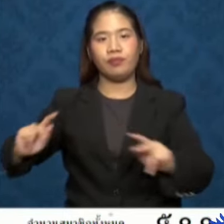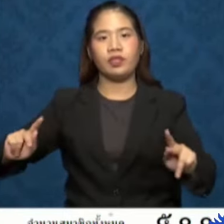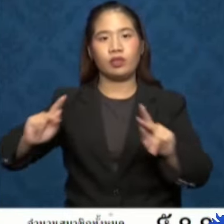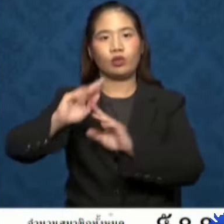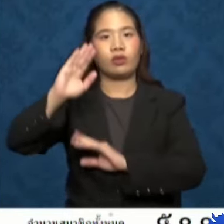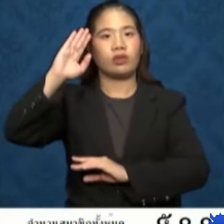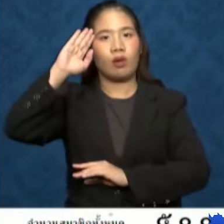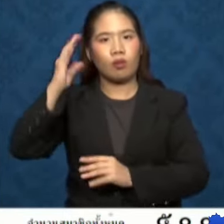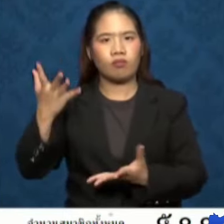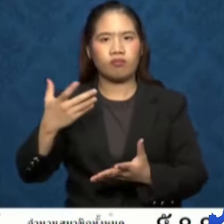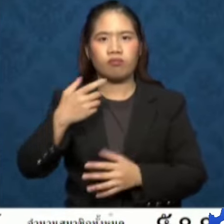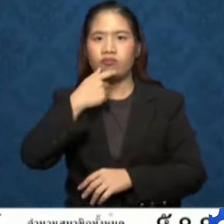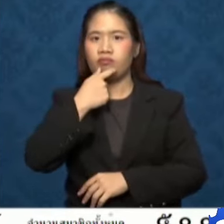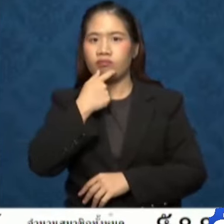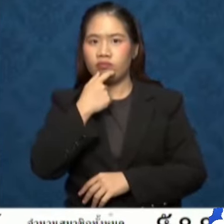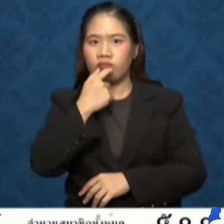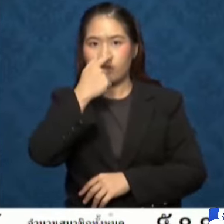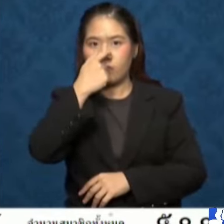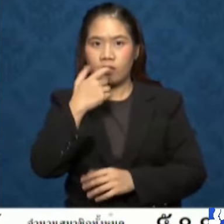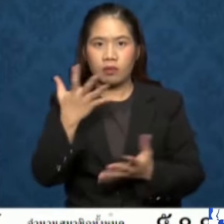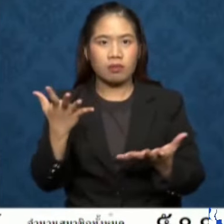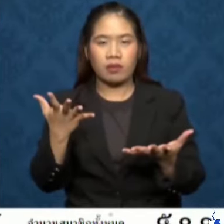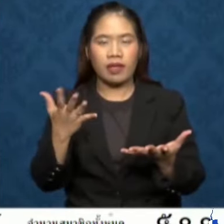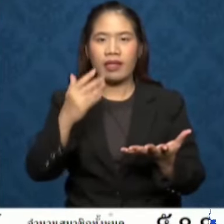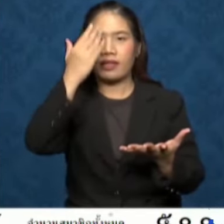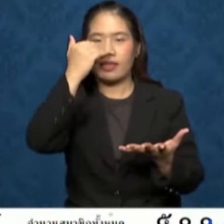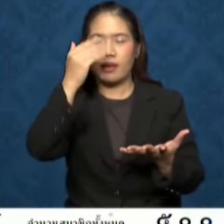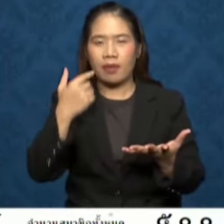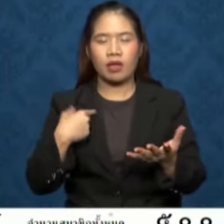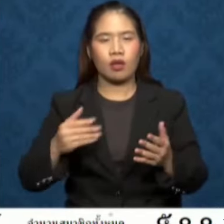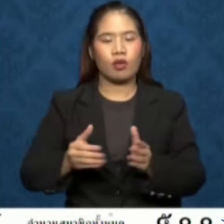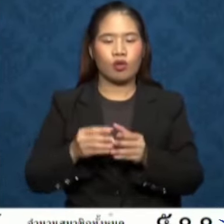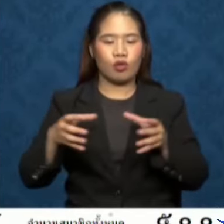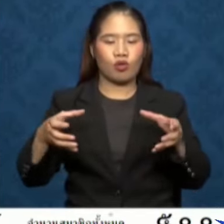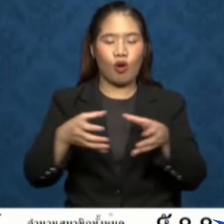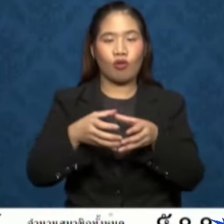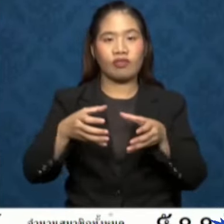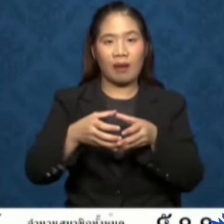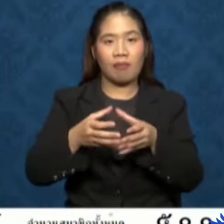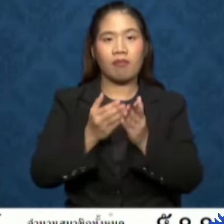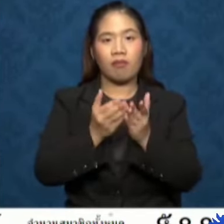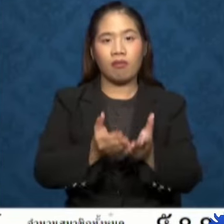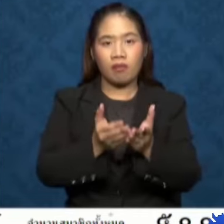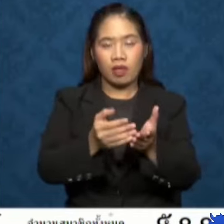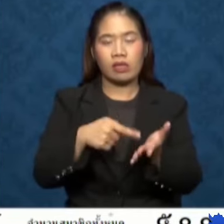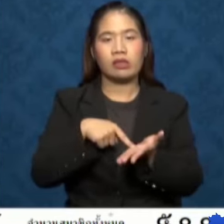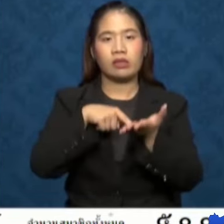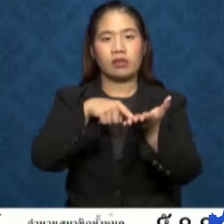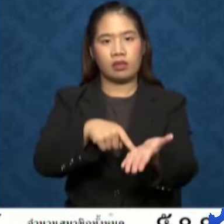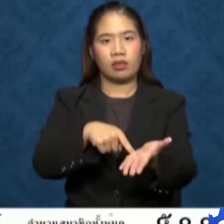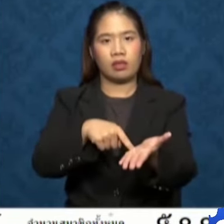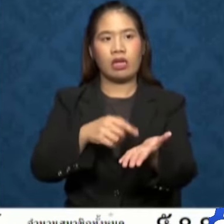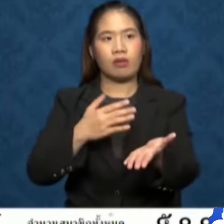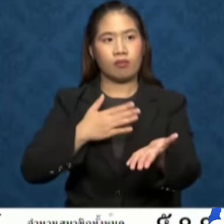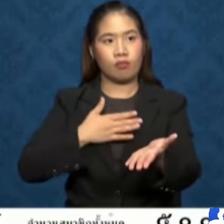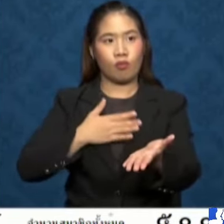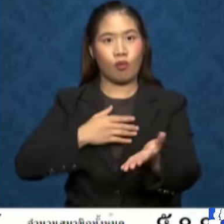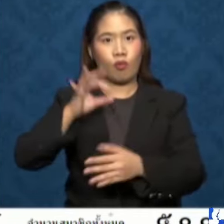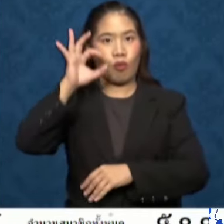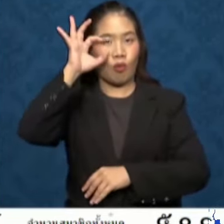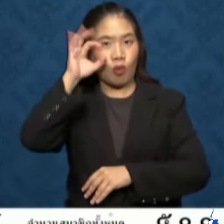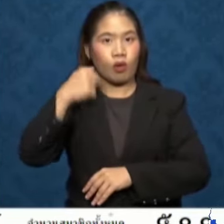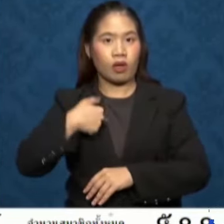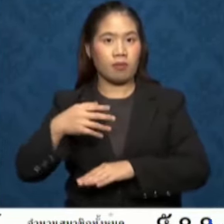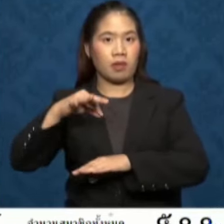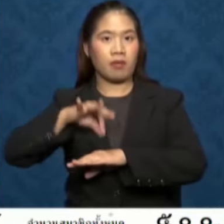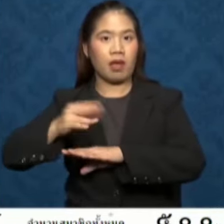ครับเพราะอะไรรู้มั้ยหลังจากที่กองทัพเรือมันนำเสนอรายละเอียดเรือฟรีเกตต่อคณะกรรมาธิการการหารที่วิโรจคนเนี้ยเป็นประธานอยู่เนี่ย